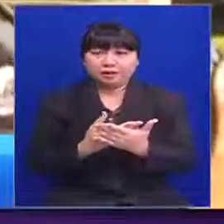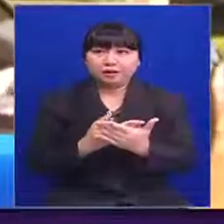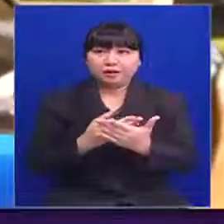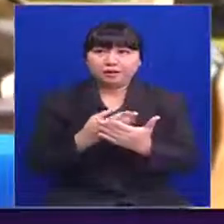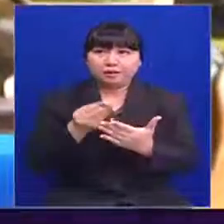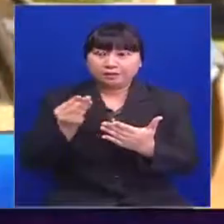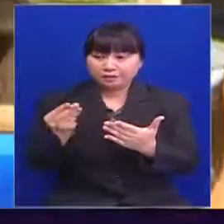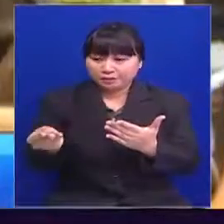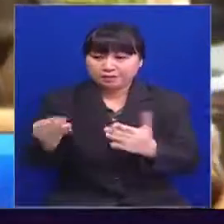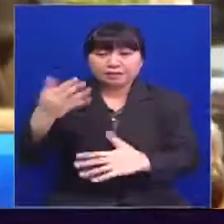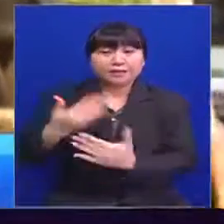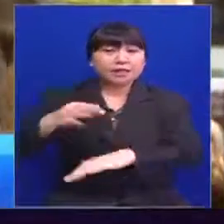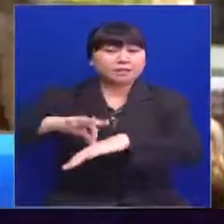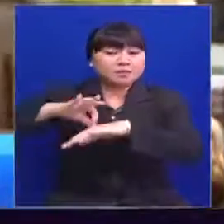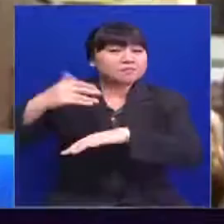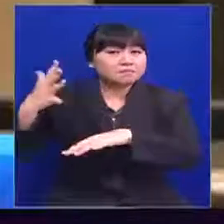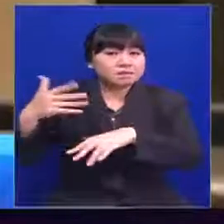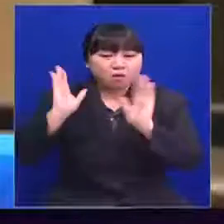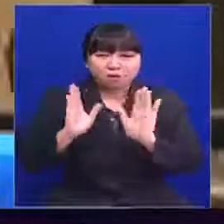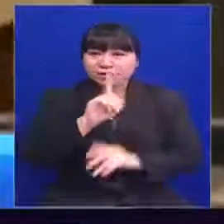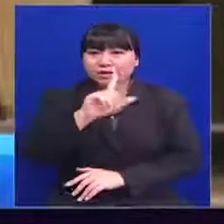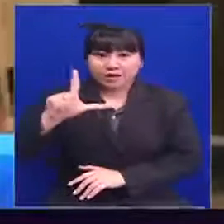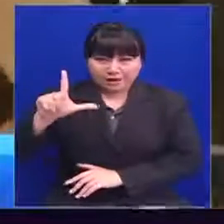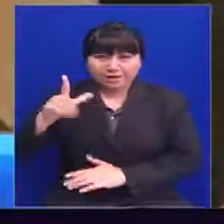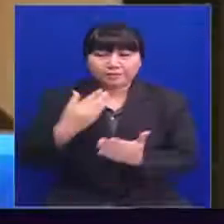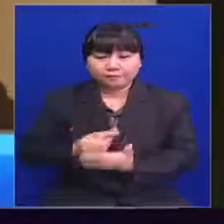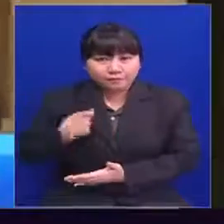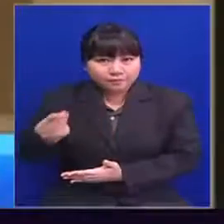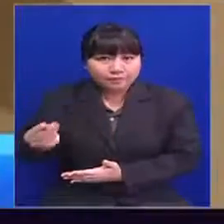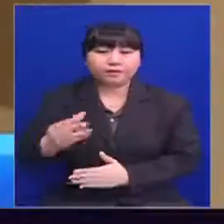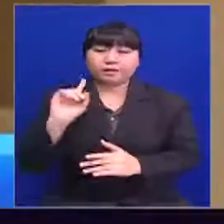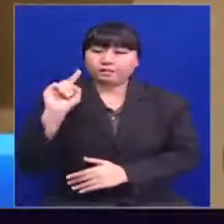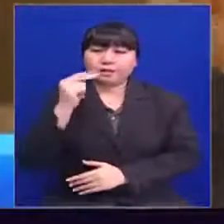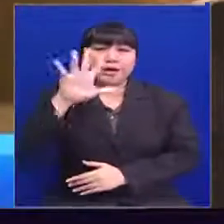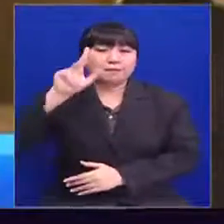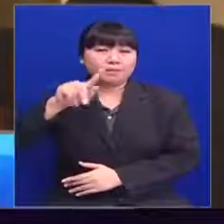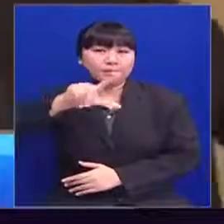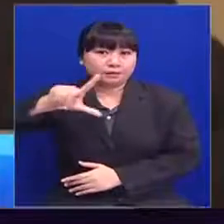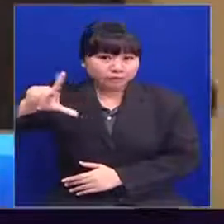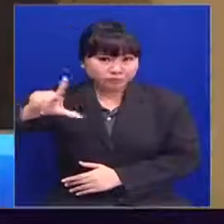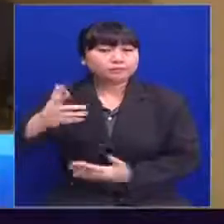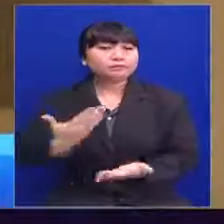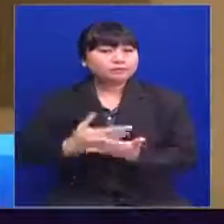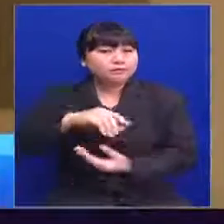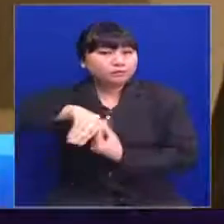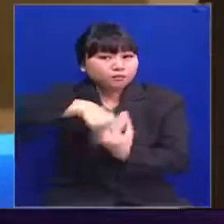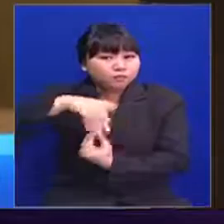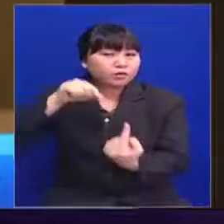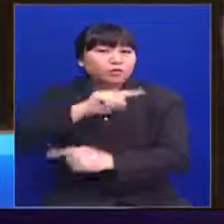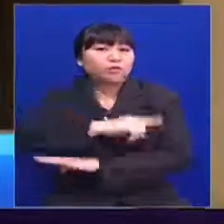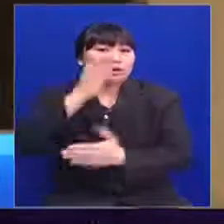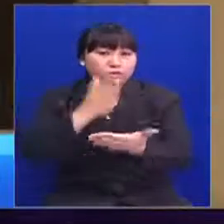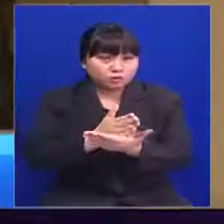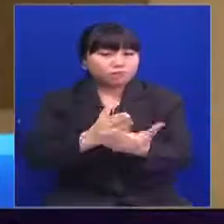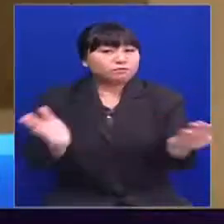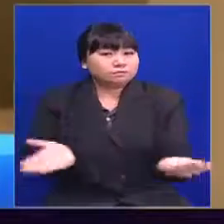างที่ไม่มีเงินประจำตำแหน่งที่มีกว่า1ล้านคนเป็นวงเงินรวมกว่า 15,000 ล้านบาทเพื่อให้เกิดการใช้จ่ายในช่วงวันหยุดและถือเป็น